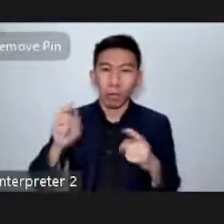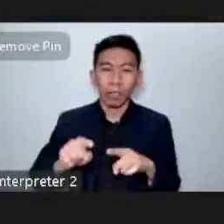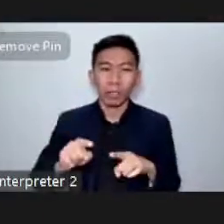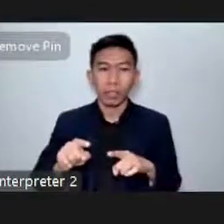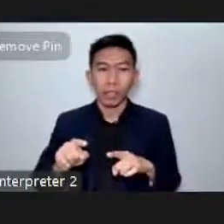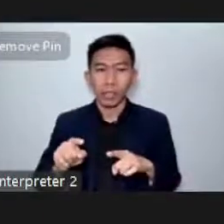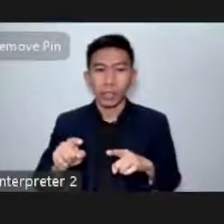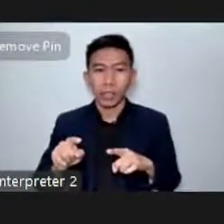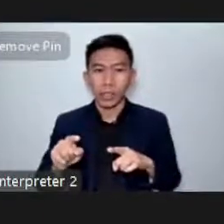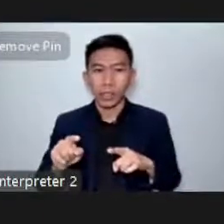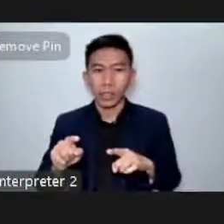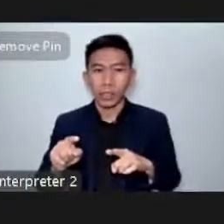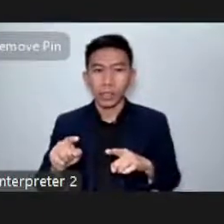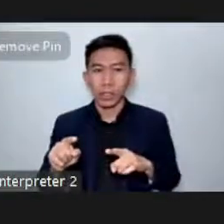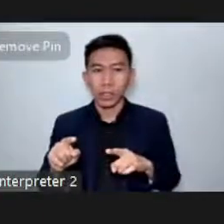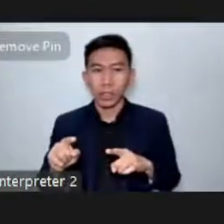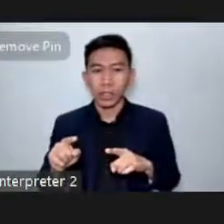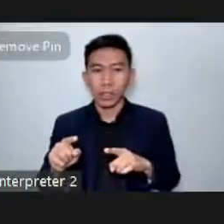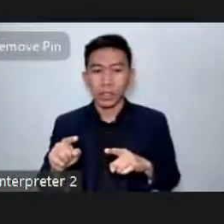minsan